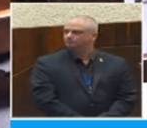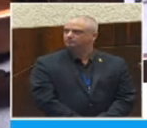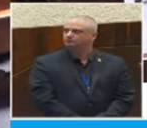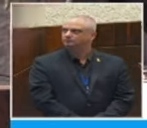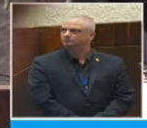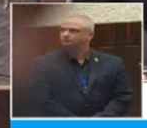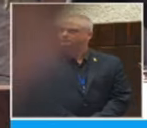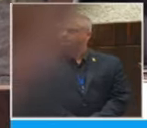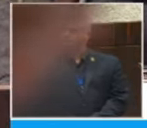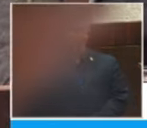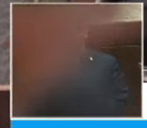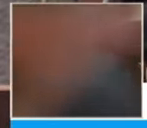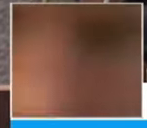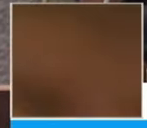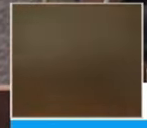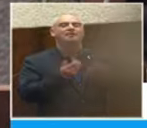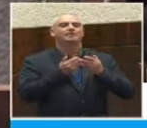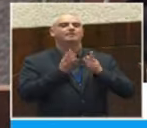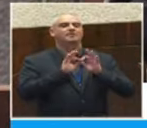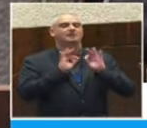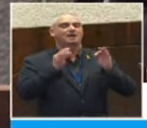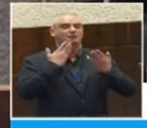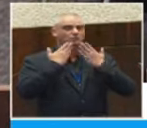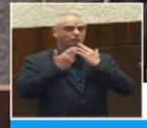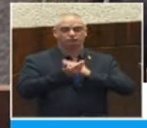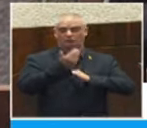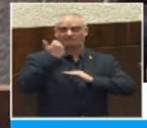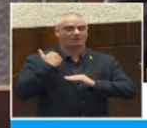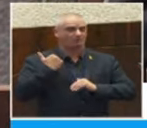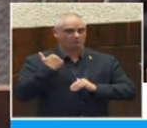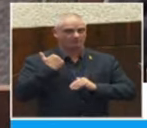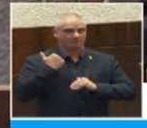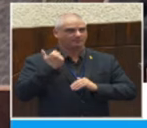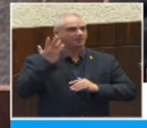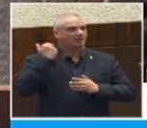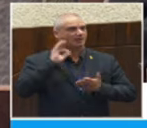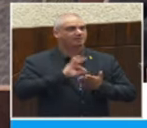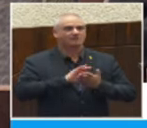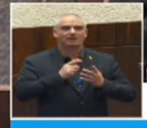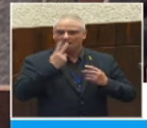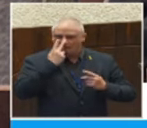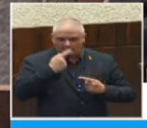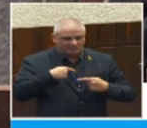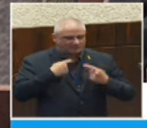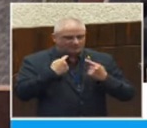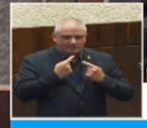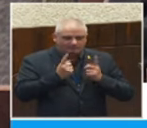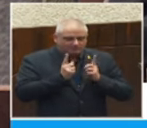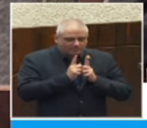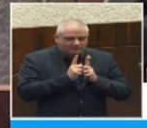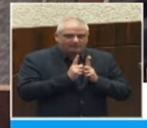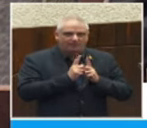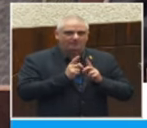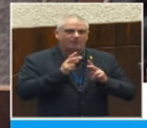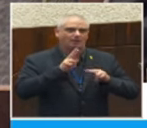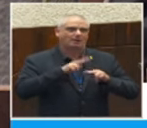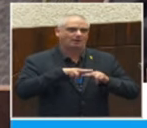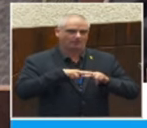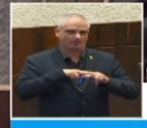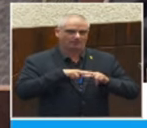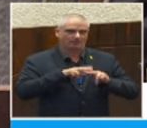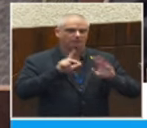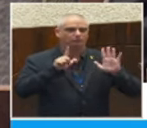פתיחת מושב הכנסת הקודם הראה כאן ימים ספורים לאחר השבעה